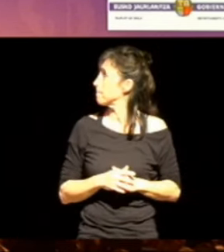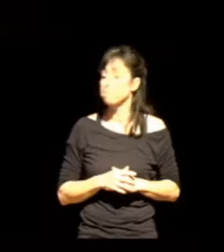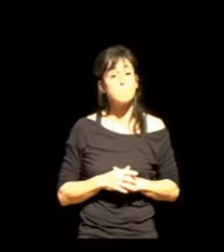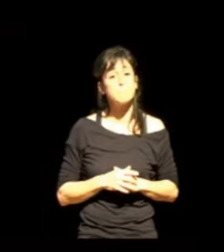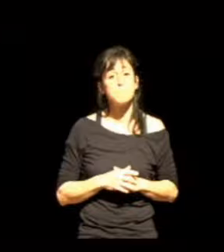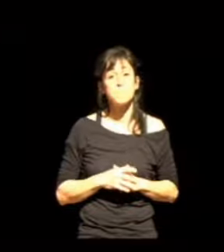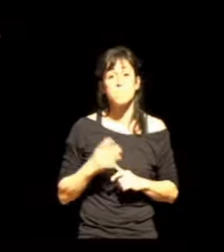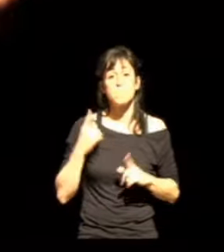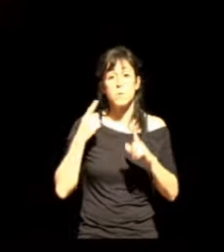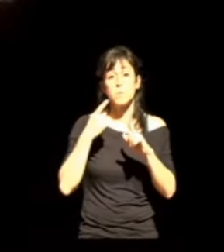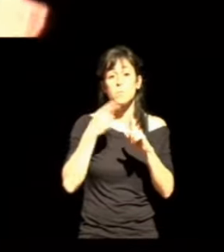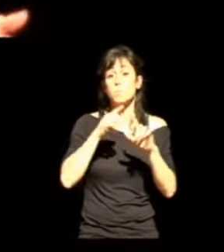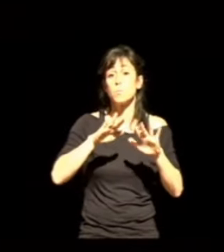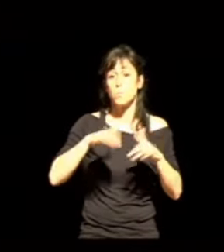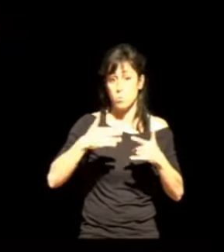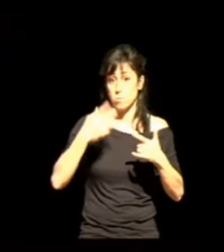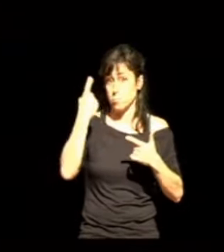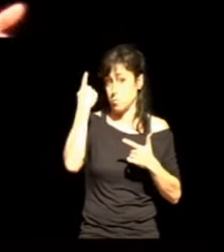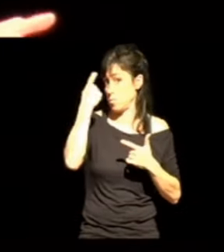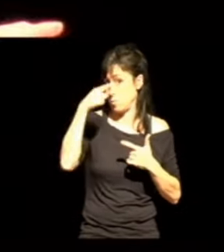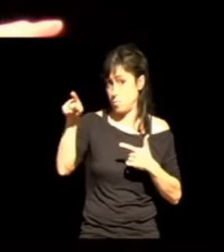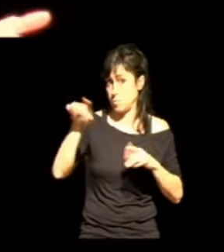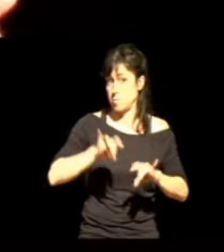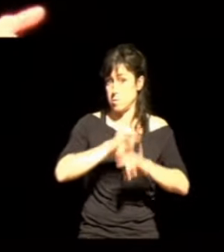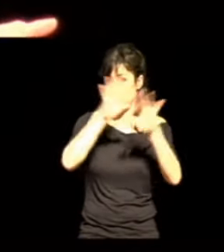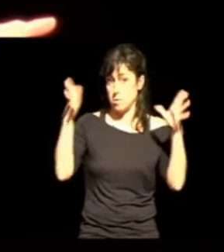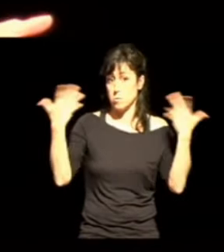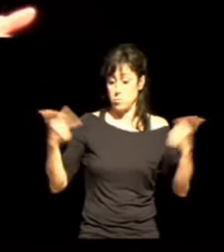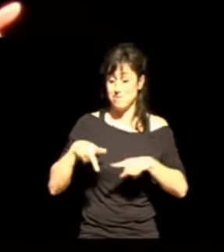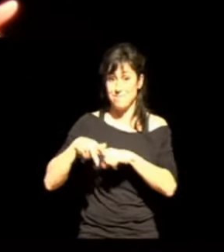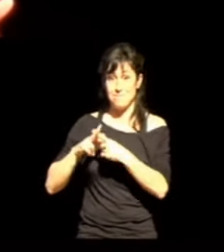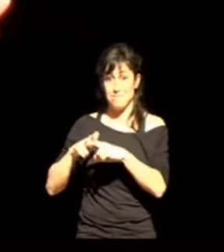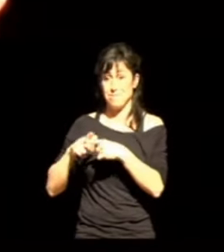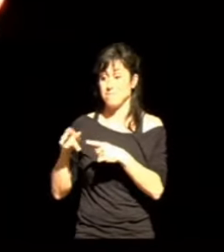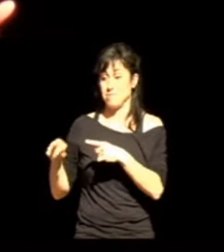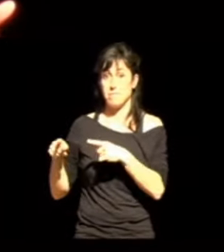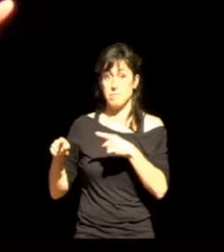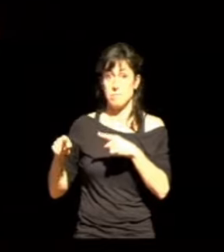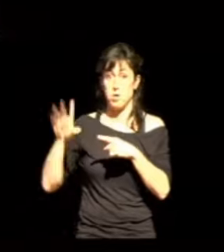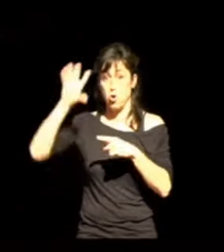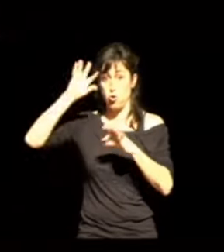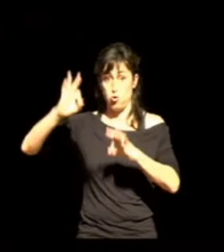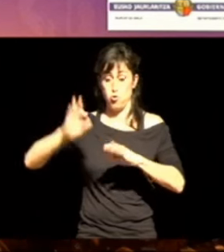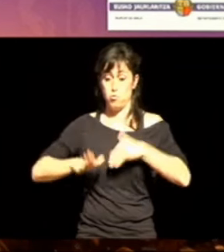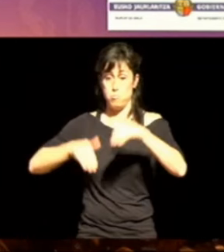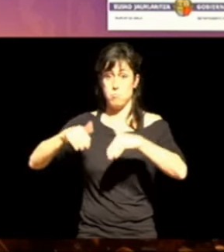jakinda, proposatzen dugu, edo lan tresna proposatzen duen, era logiko bat, zein da.